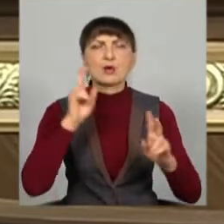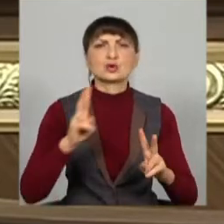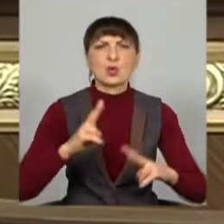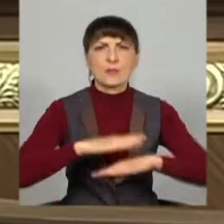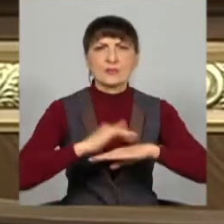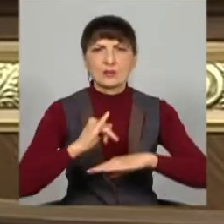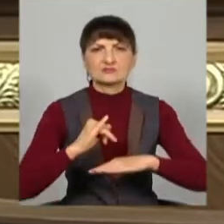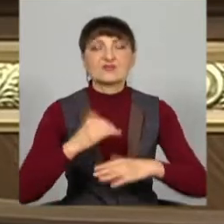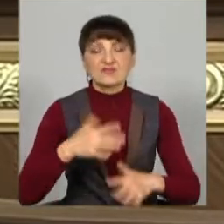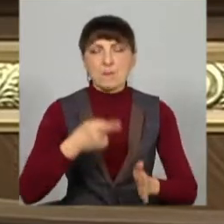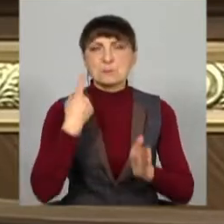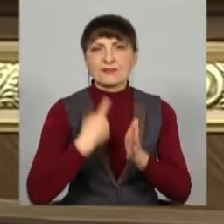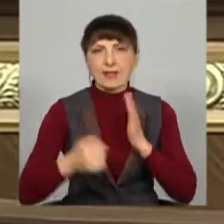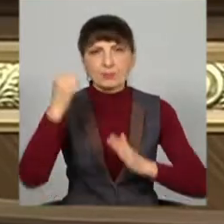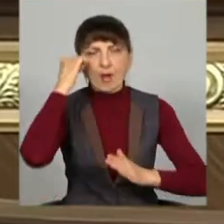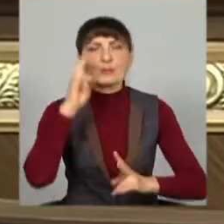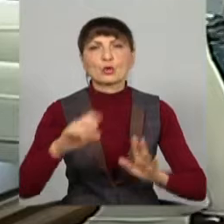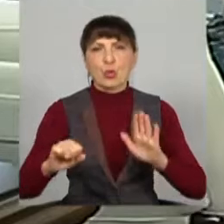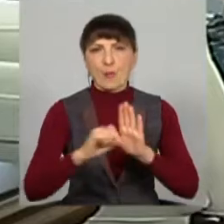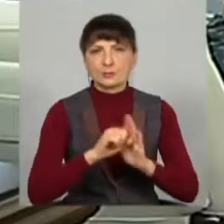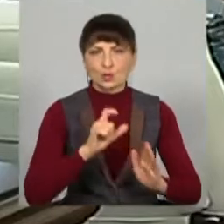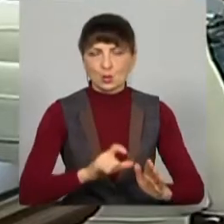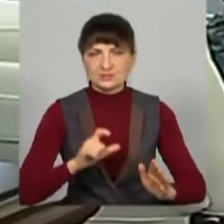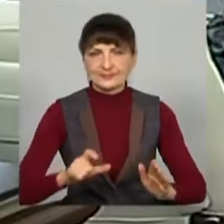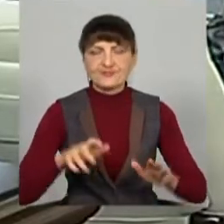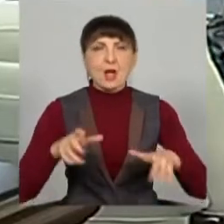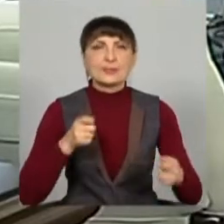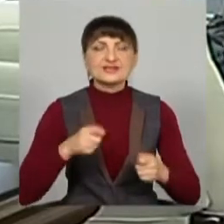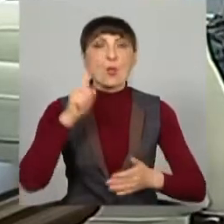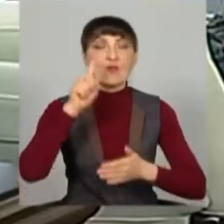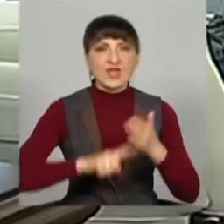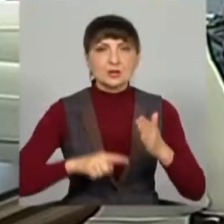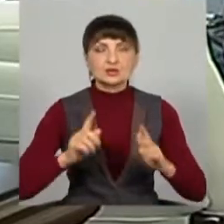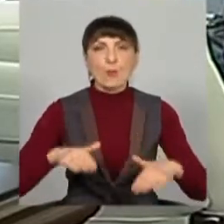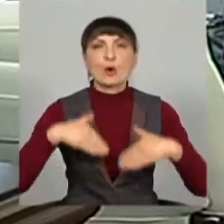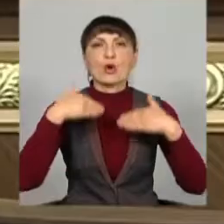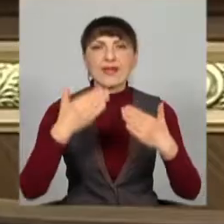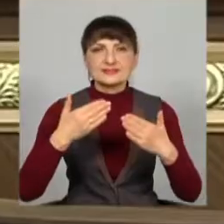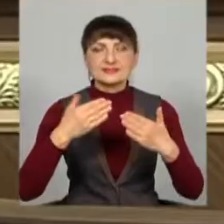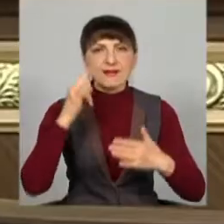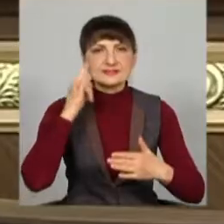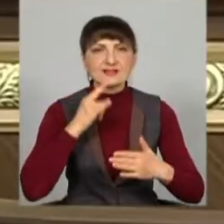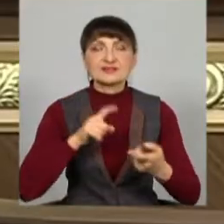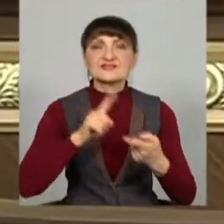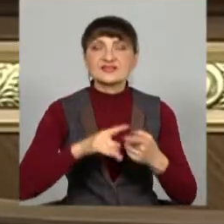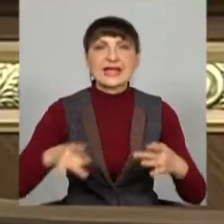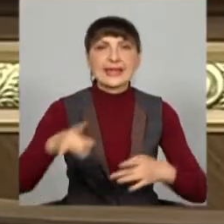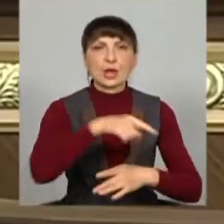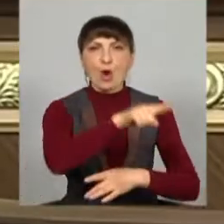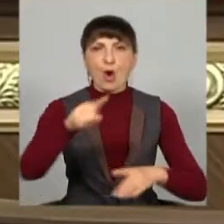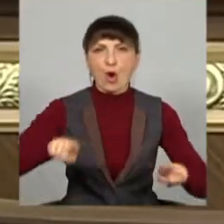значит предать память невинно погибших. Президент уверен, что прогресс Казахстана напрямую зависит от процветания регионов. Потому